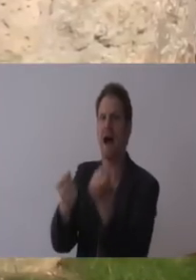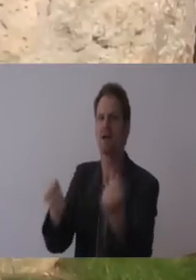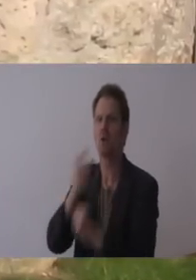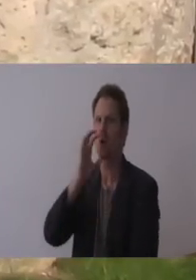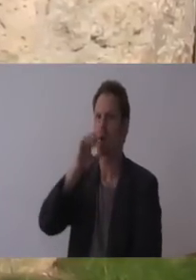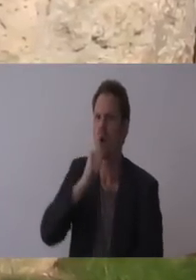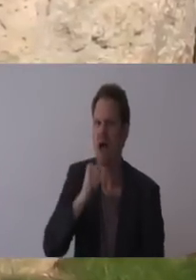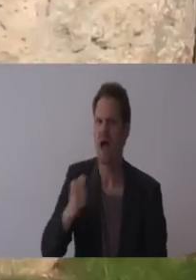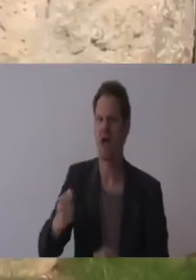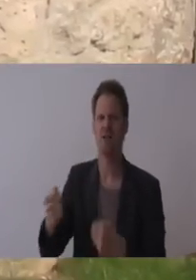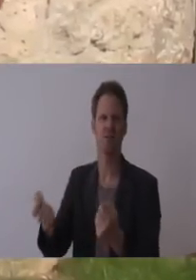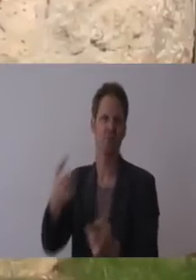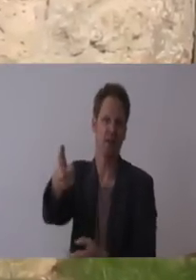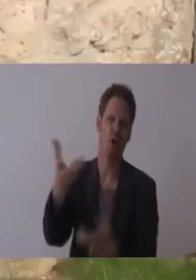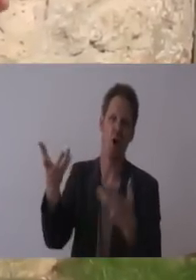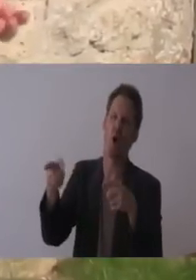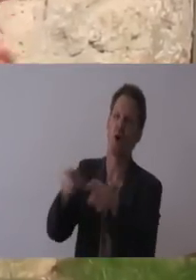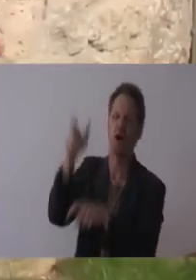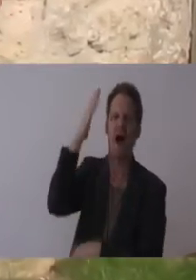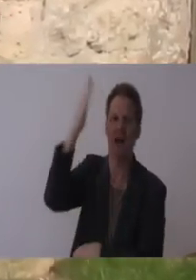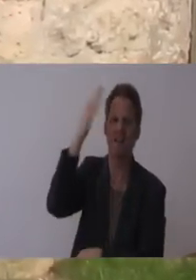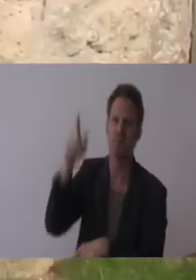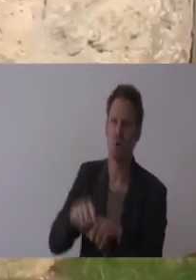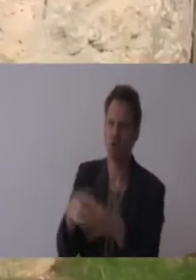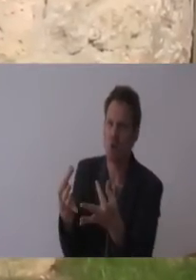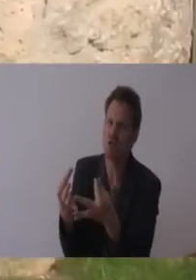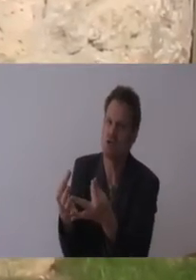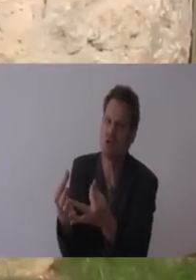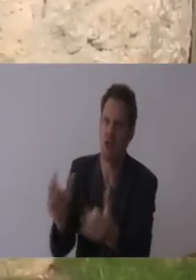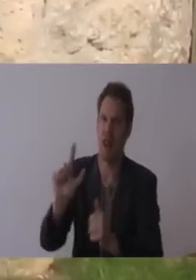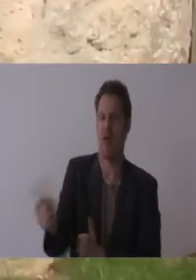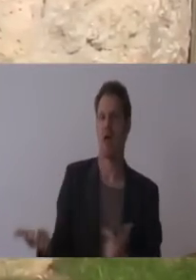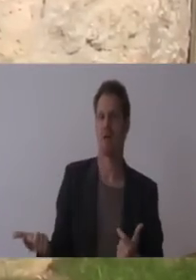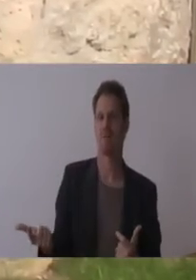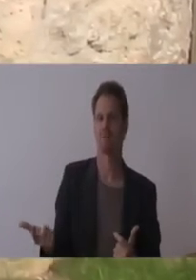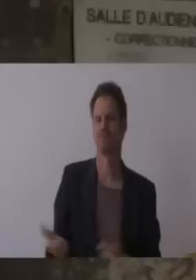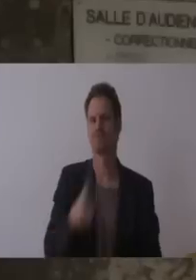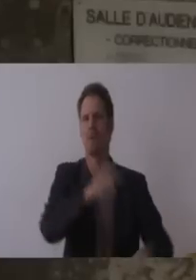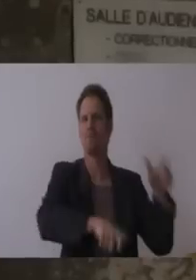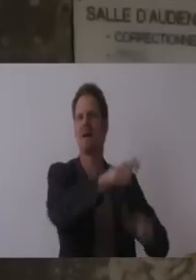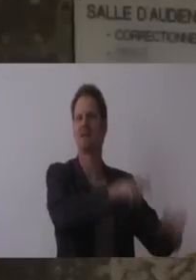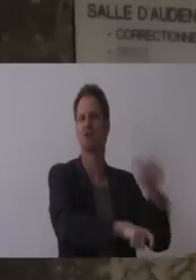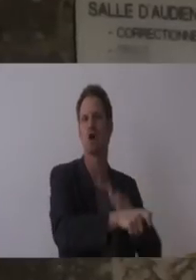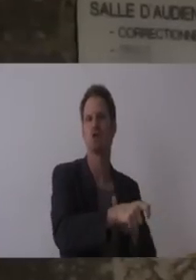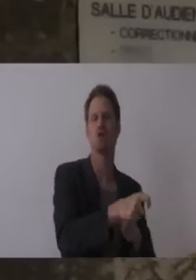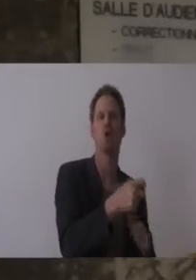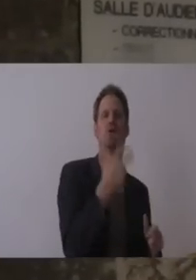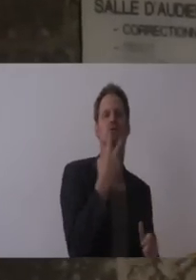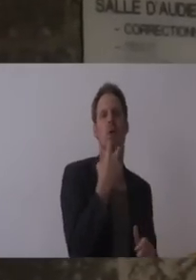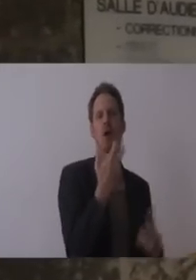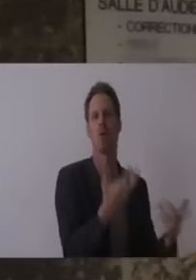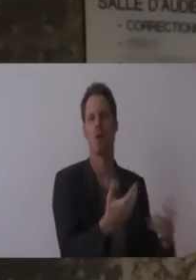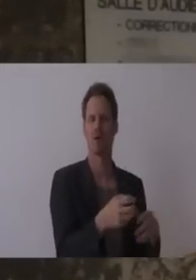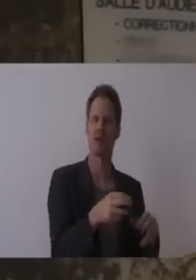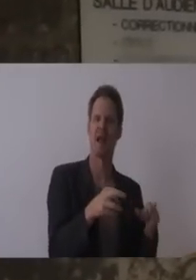barbare, archaïque, à l'encontre d'animaux qui sont désormais reconnus comme des êtres sensibles. Les personnes de la partie